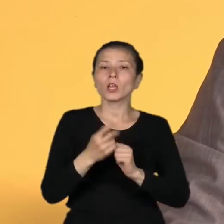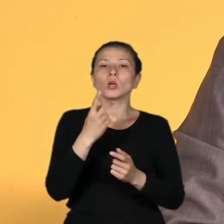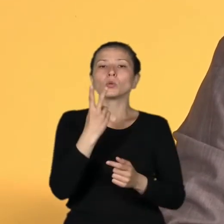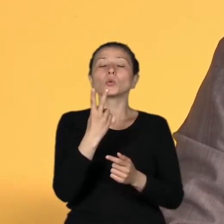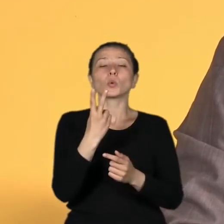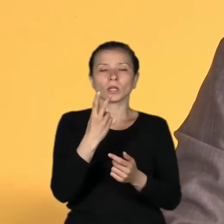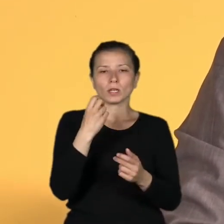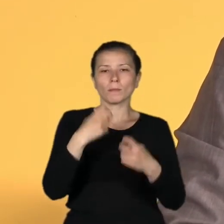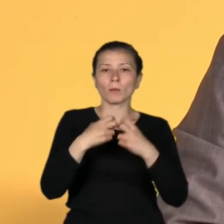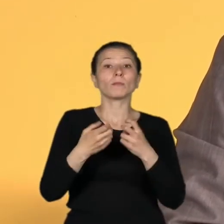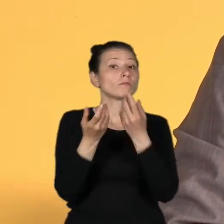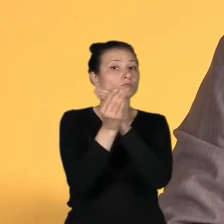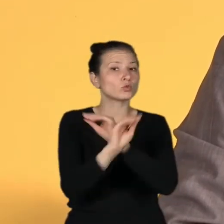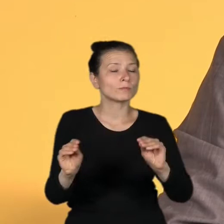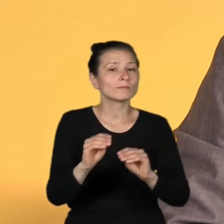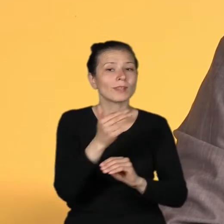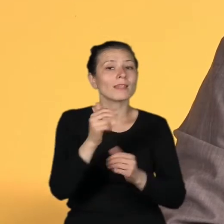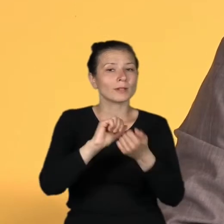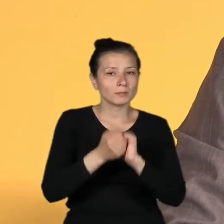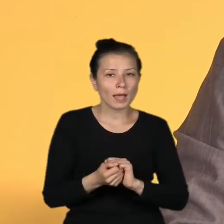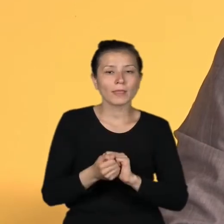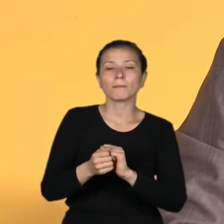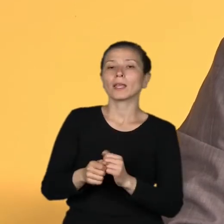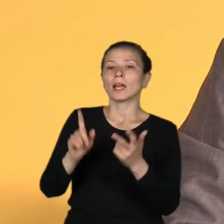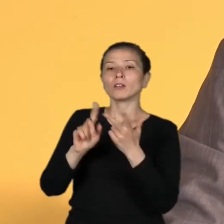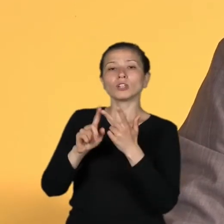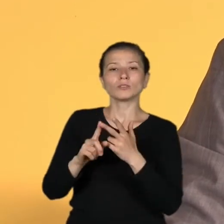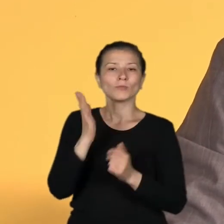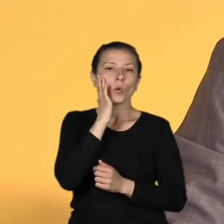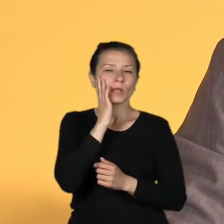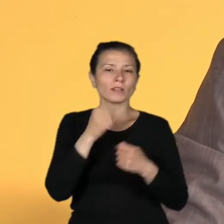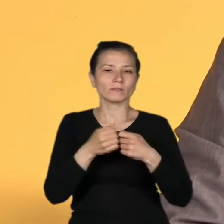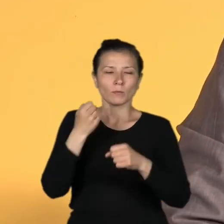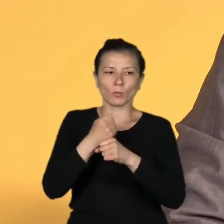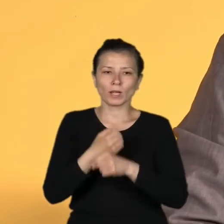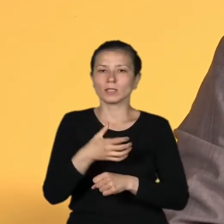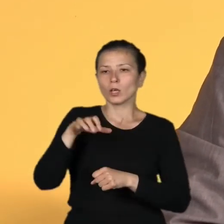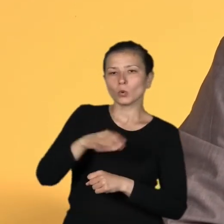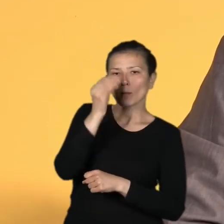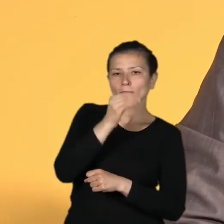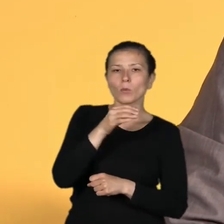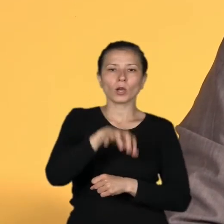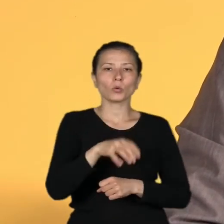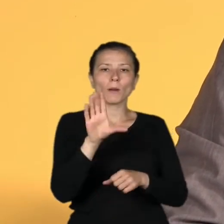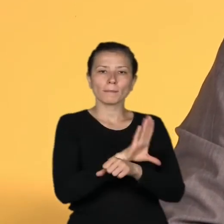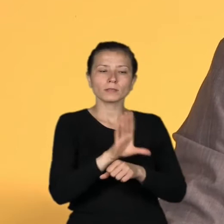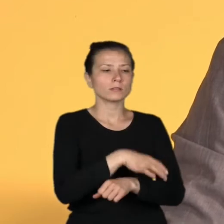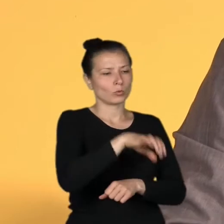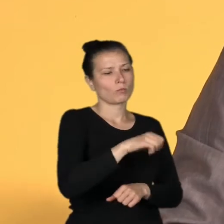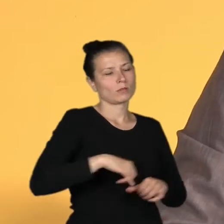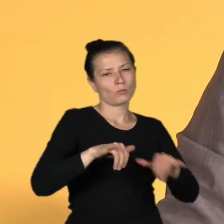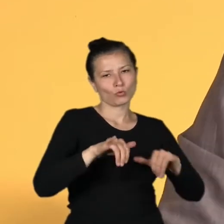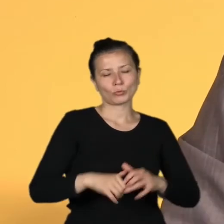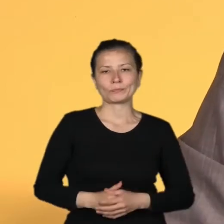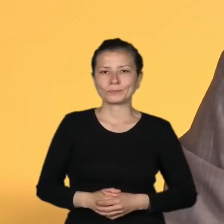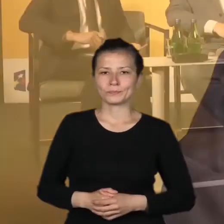zmiany. No a trzeci to tak naprawdę umiejętność współpracy pomiędzy światem nauki, biznesu, no i